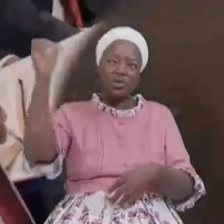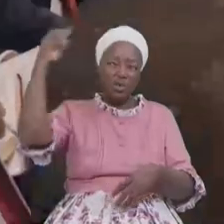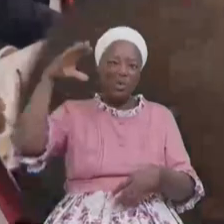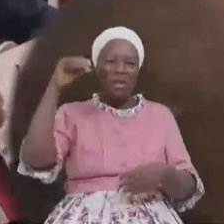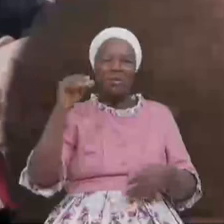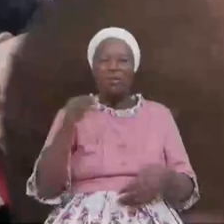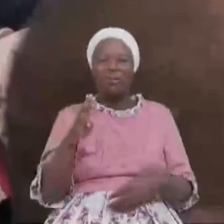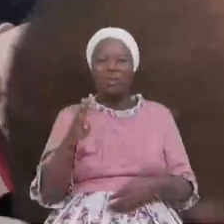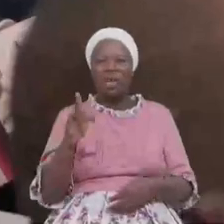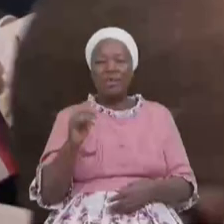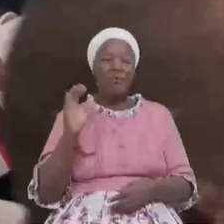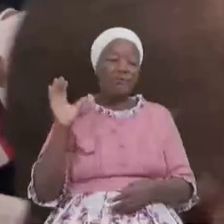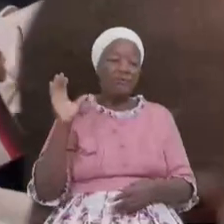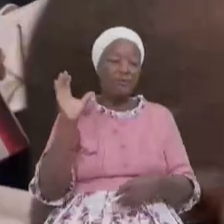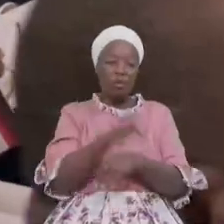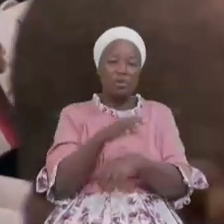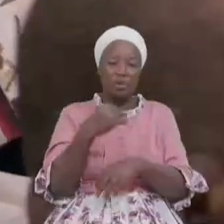la foi.